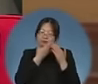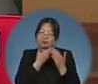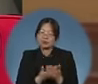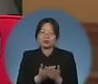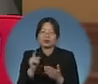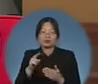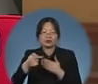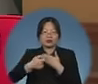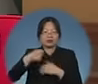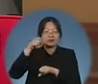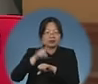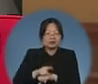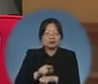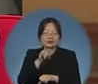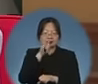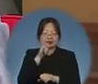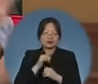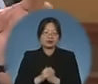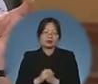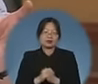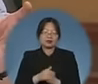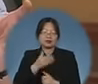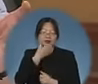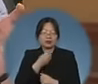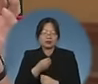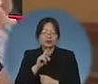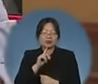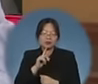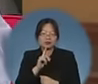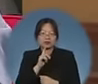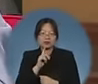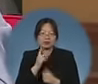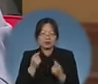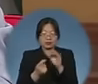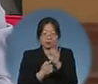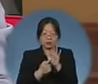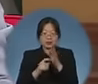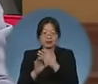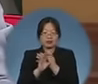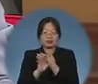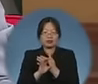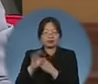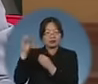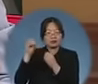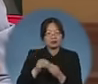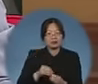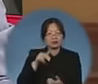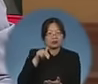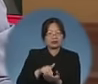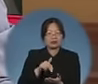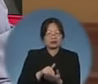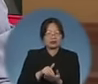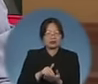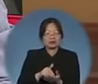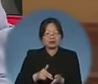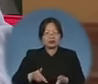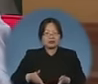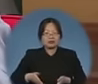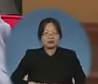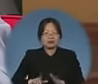결정적인 것은 이제 외향성이라고 하는 것이 행복이라고 하는 이렇게 표현을 한다면 유전적인 어떤 선천적인 특성들이